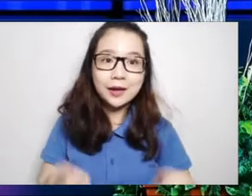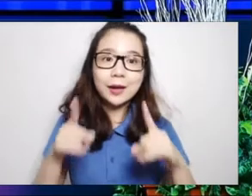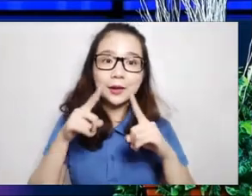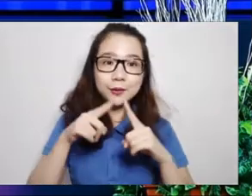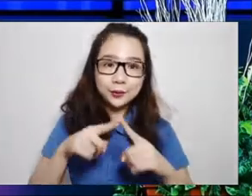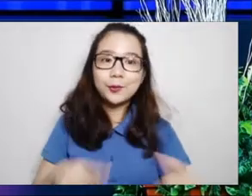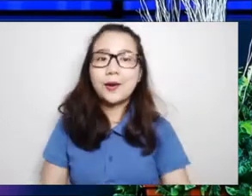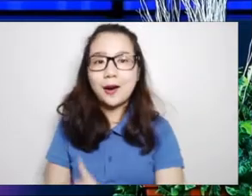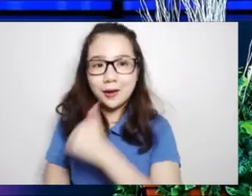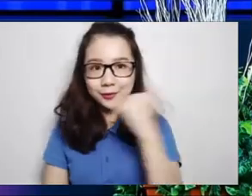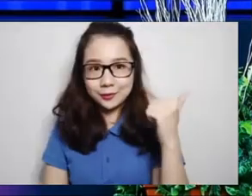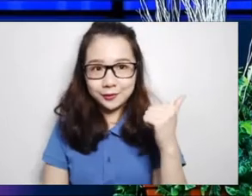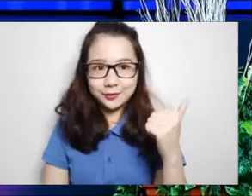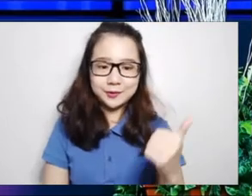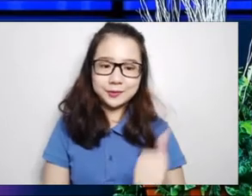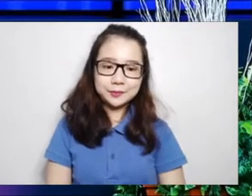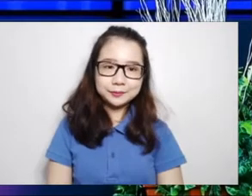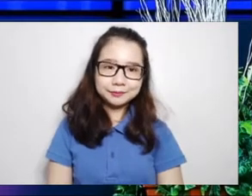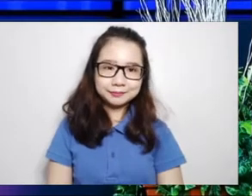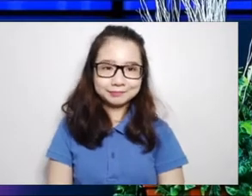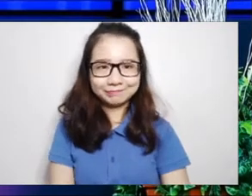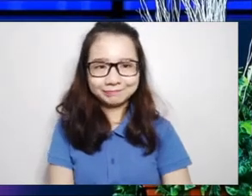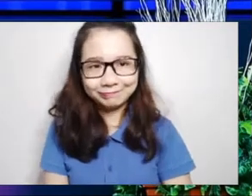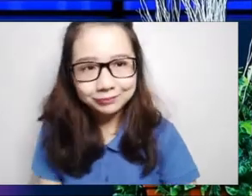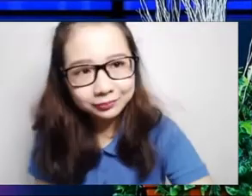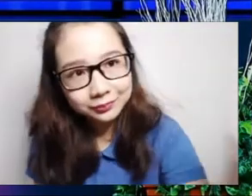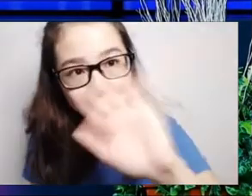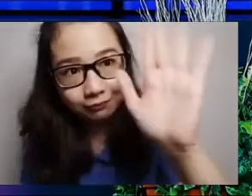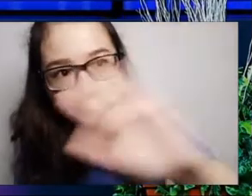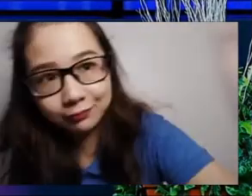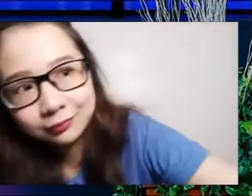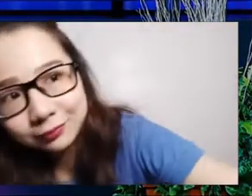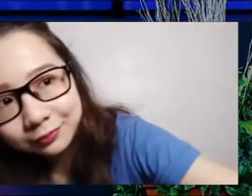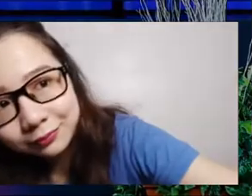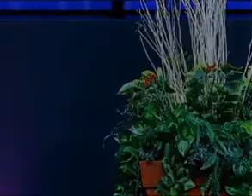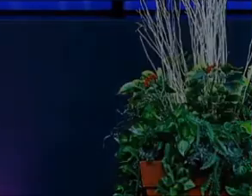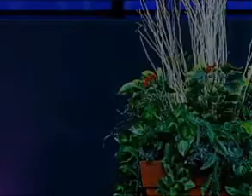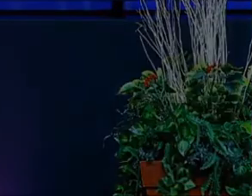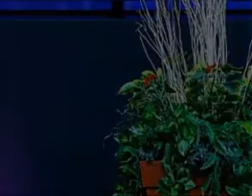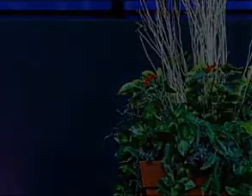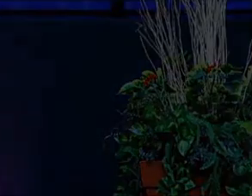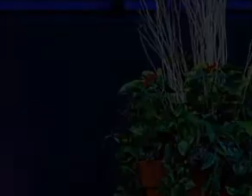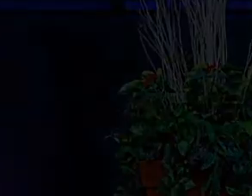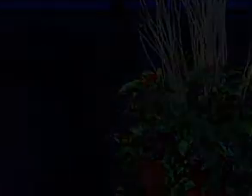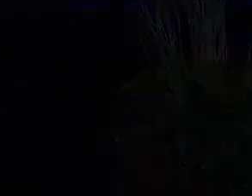Panginoon at maging pagpapala sa lahat po ng ating makakasalamuha. God bless you all.